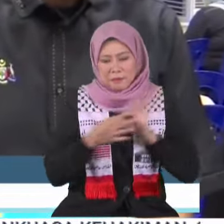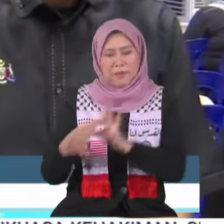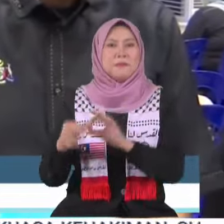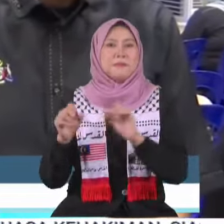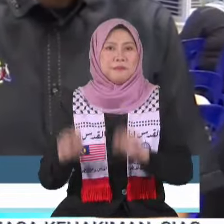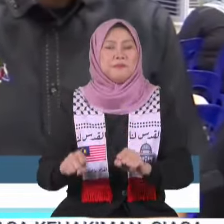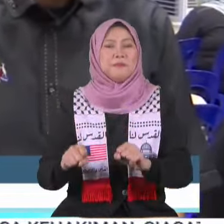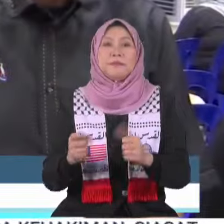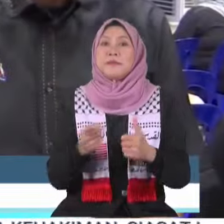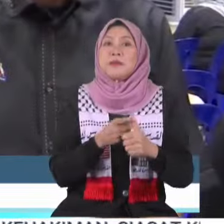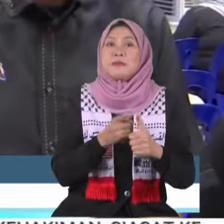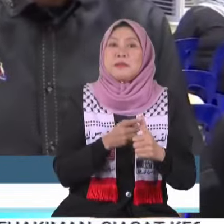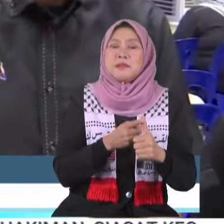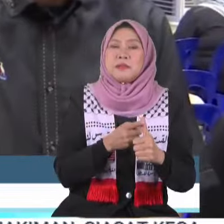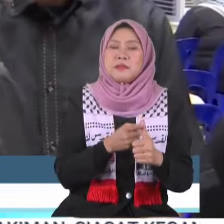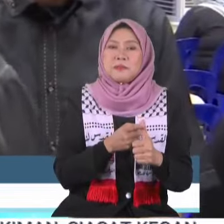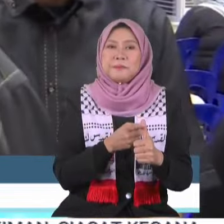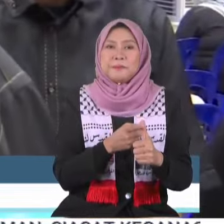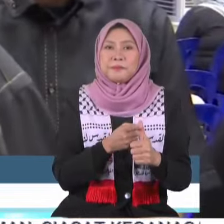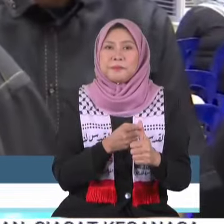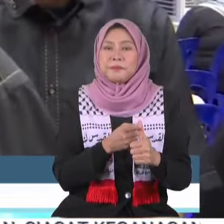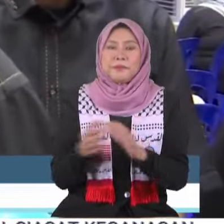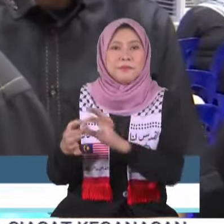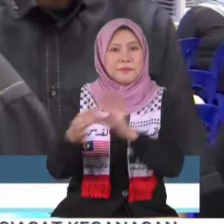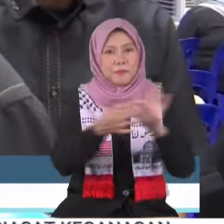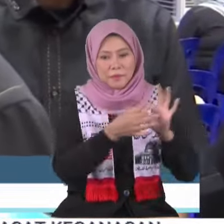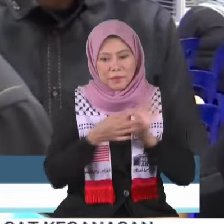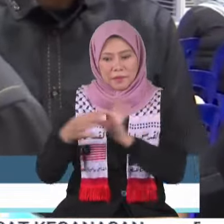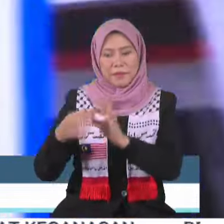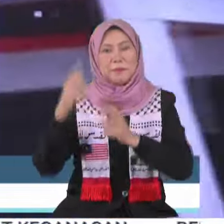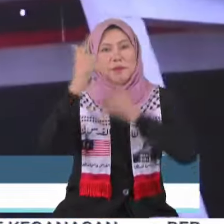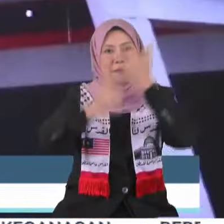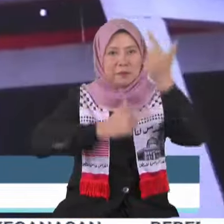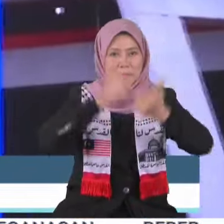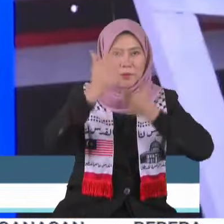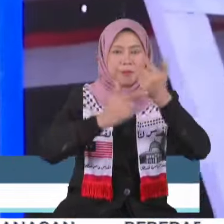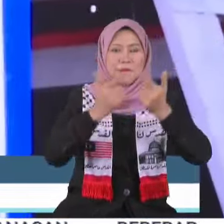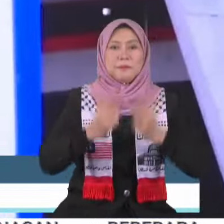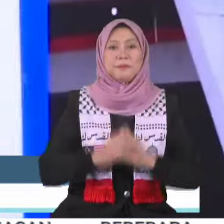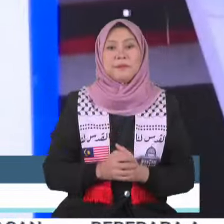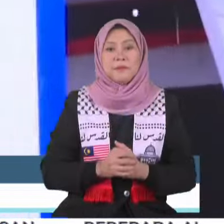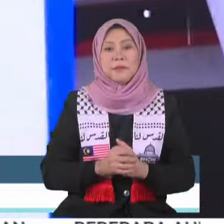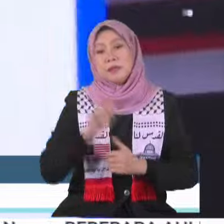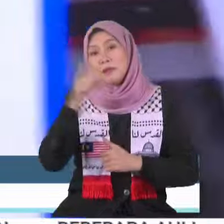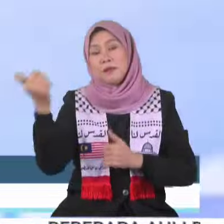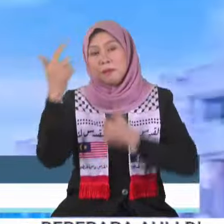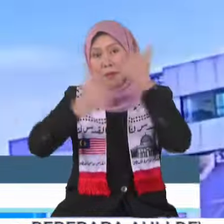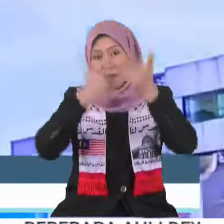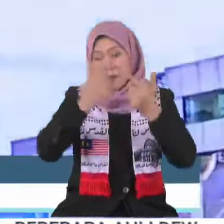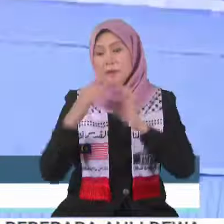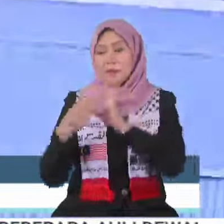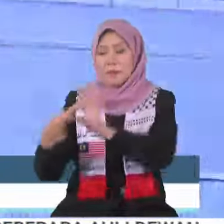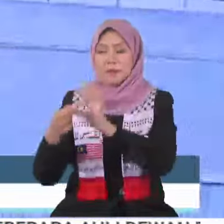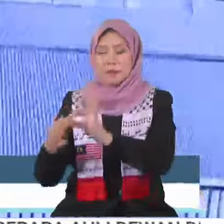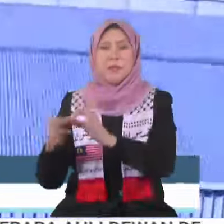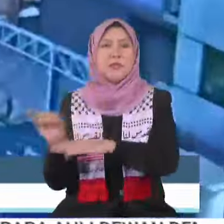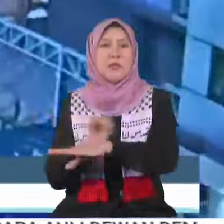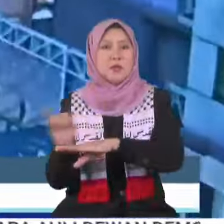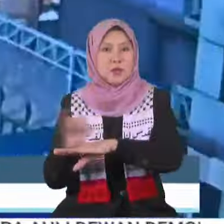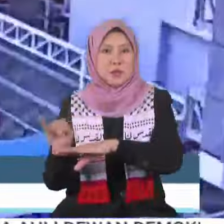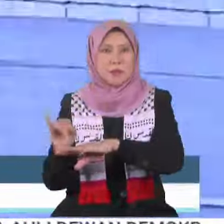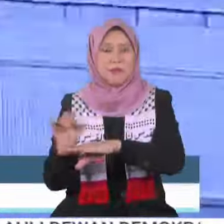kita boleh buatkan. Yang pertama, kerjasama dalam industri pelancongan. Selain pelancongan kerjasama dalam sektor